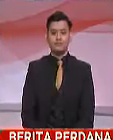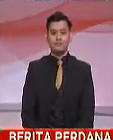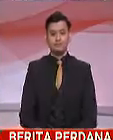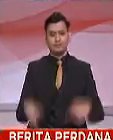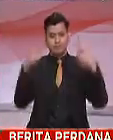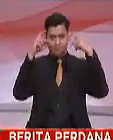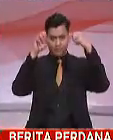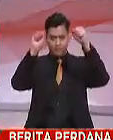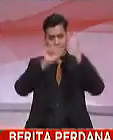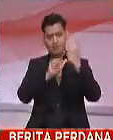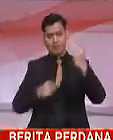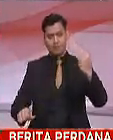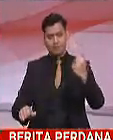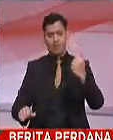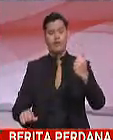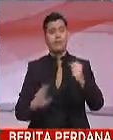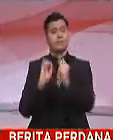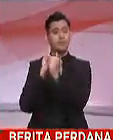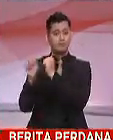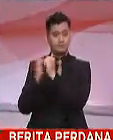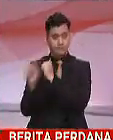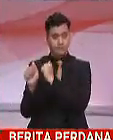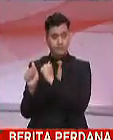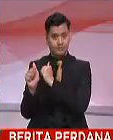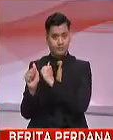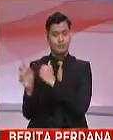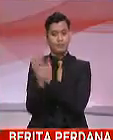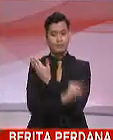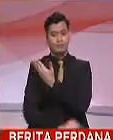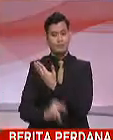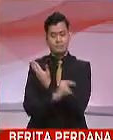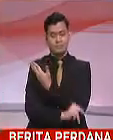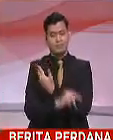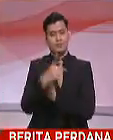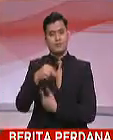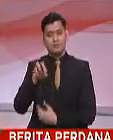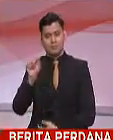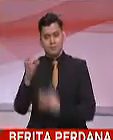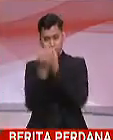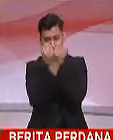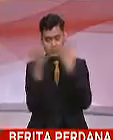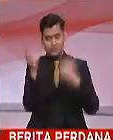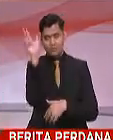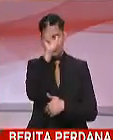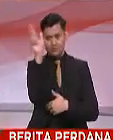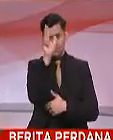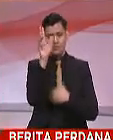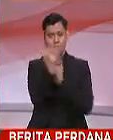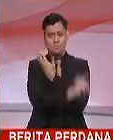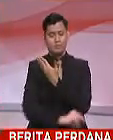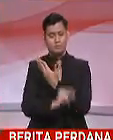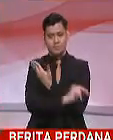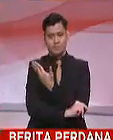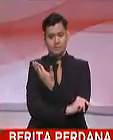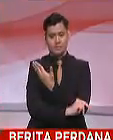Pengerusi Jawatankuasa Belia dan Sukan Komunikasi dan Multimedia Negeri Khairil Syahril Muhammad berkata kerajaan negeri melalui Majlis Sukan Negeri